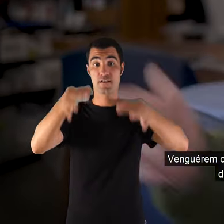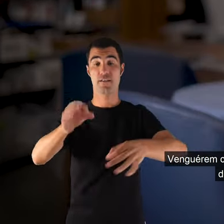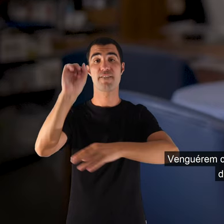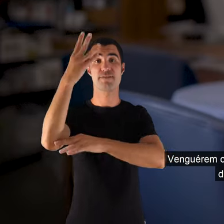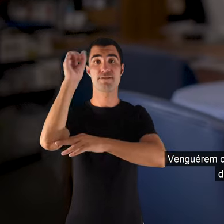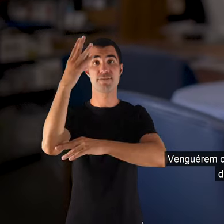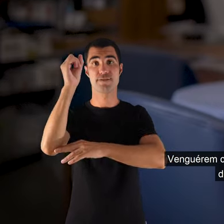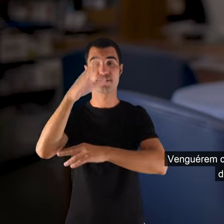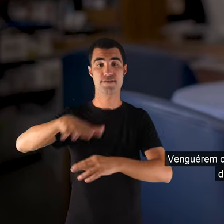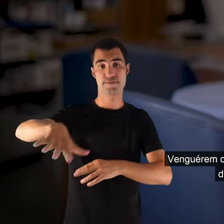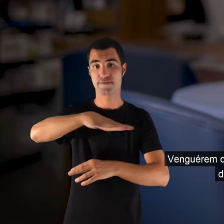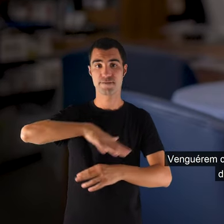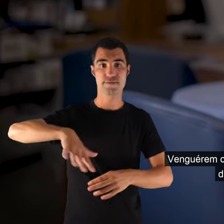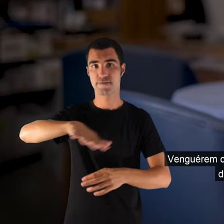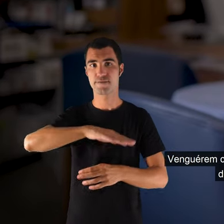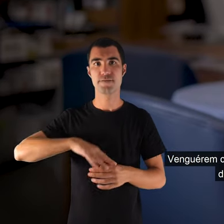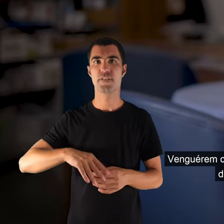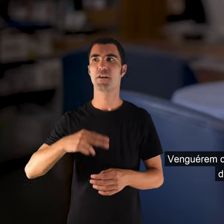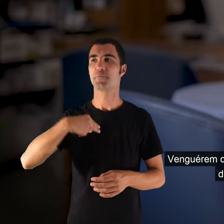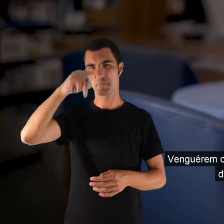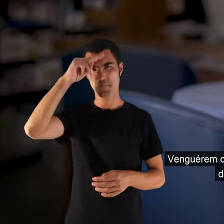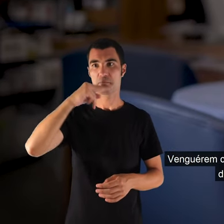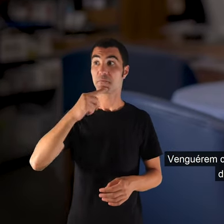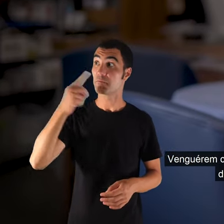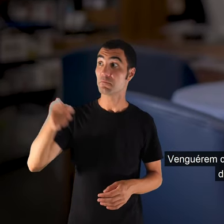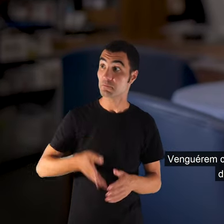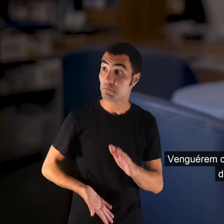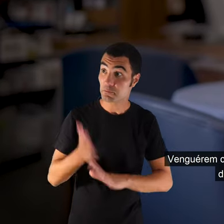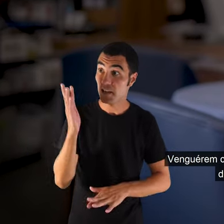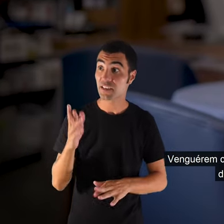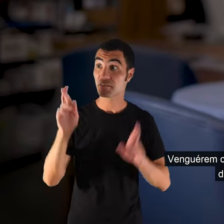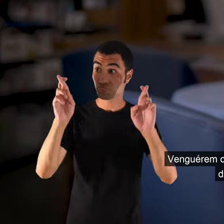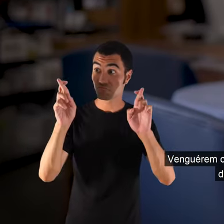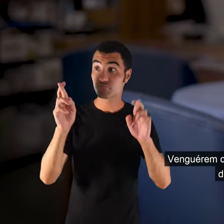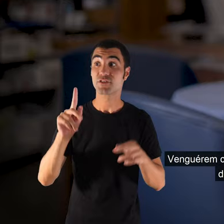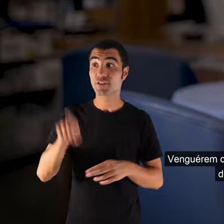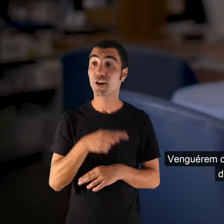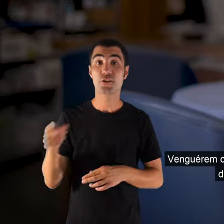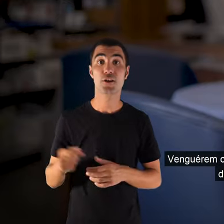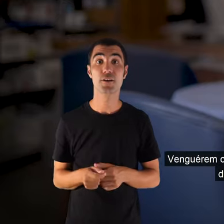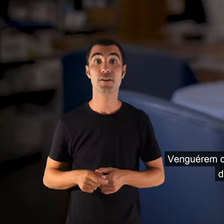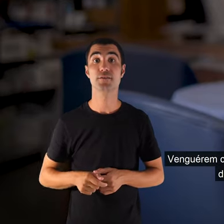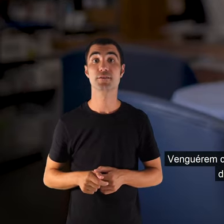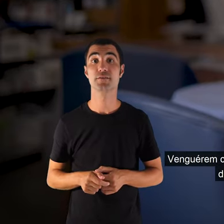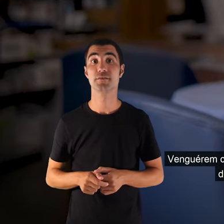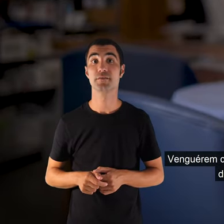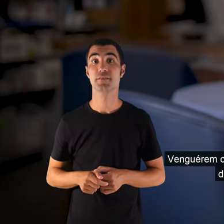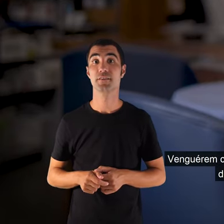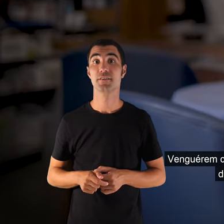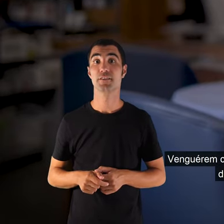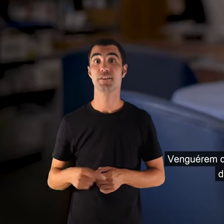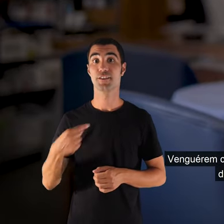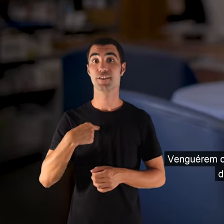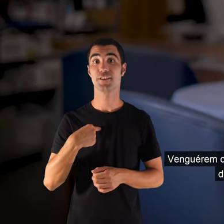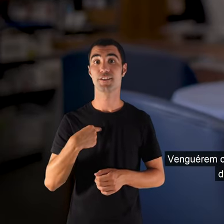diuen la farola del Truig, dic a mon pare, dic que passarem. I perquè em vaig